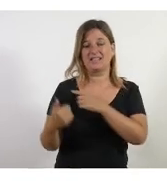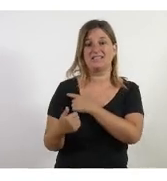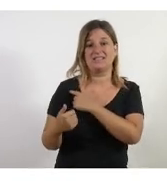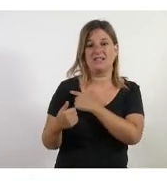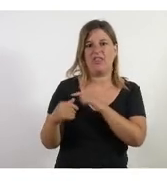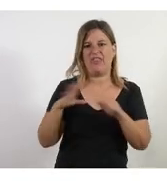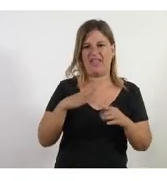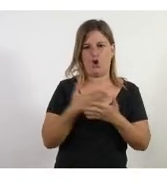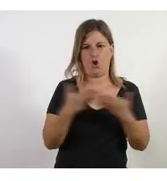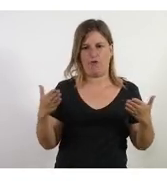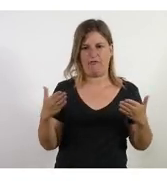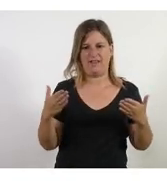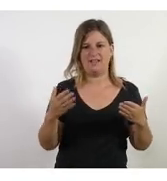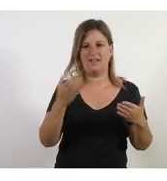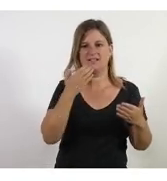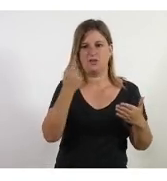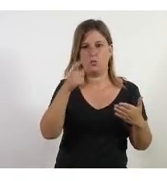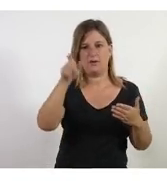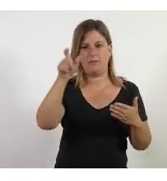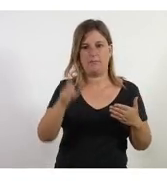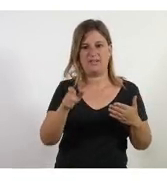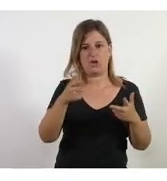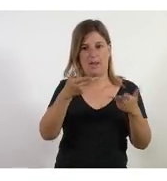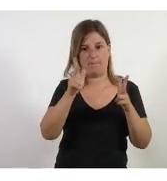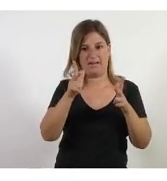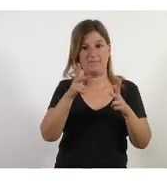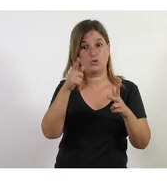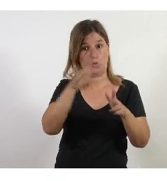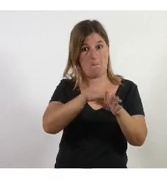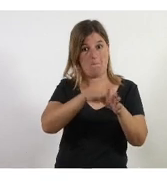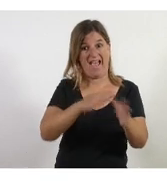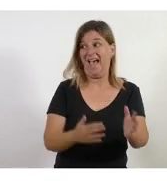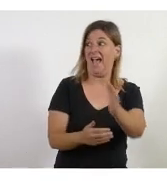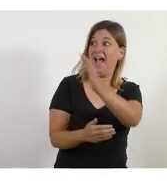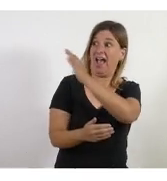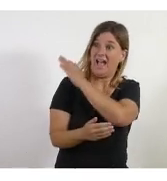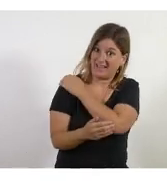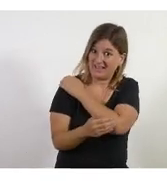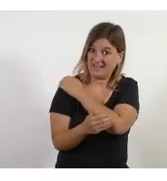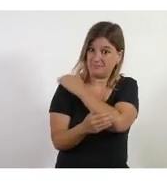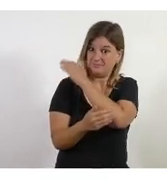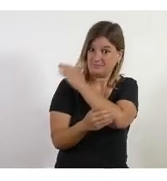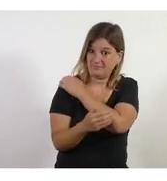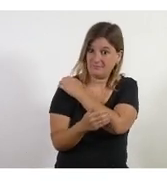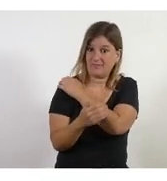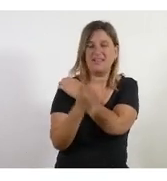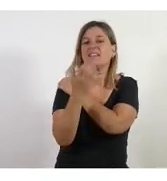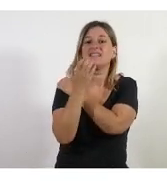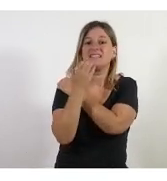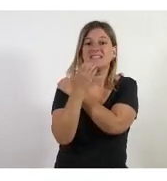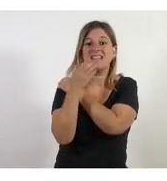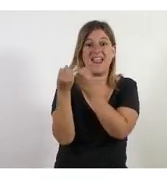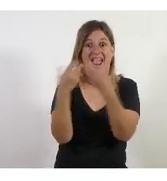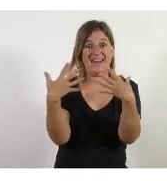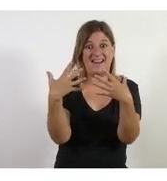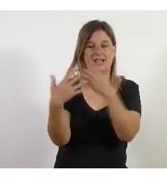chakra de la confiança. Quan tu, la persona, et dona permís sempre per posar-li la mà aquí, això simplement, si ella nota la teva energia,